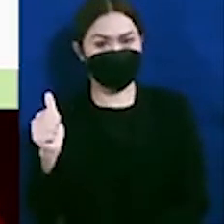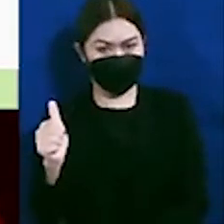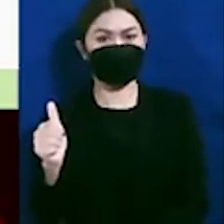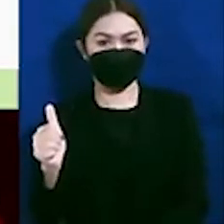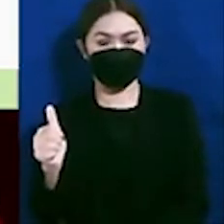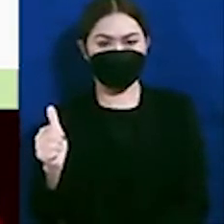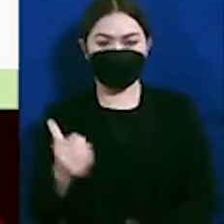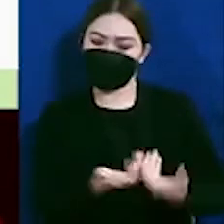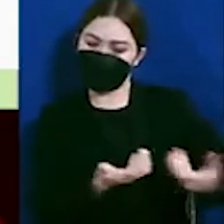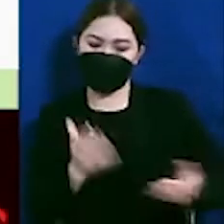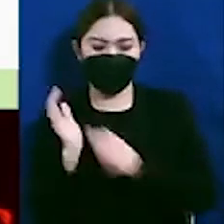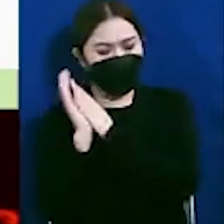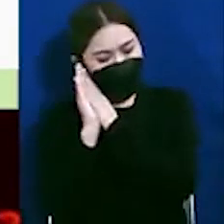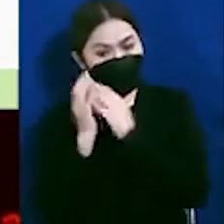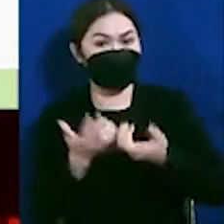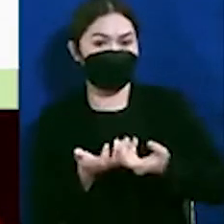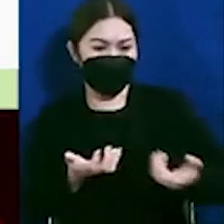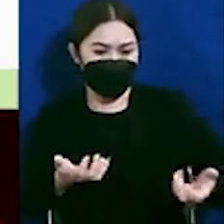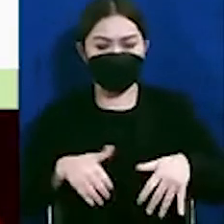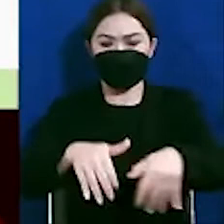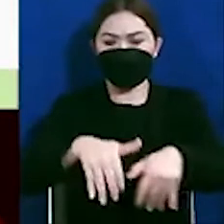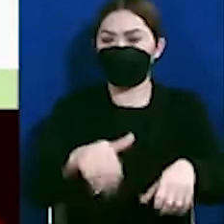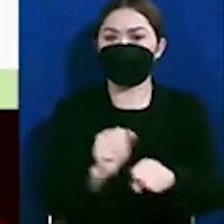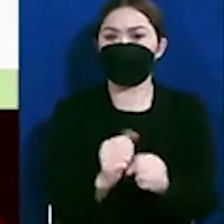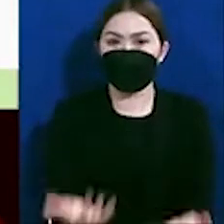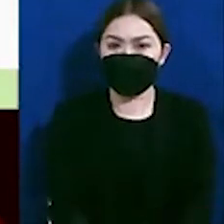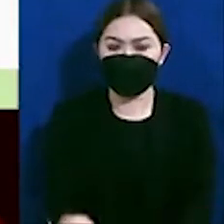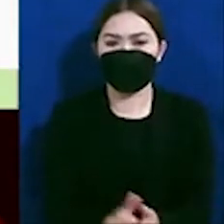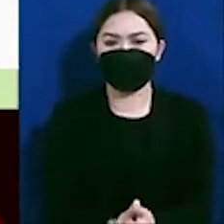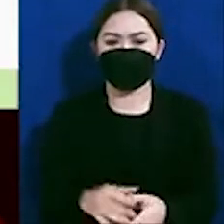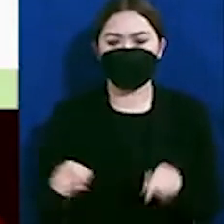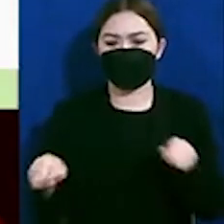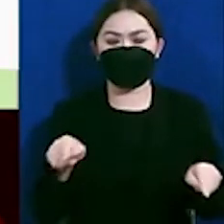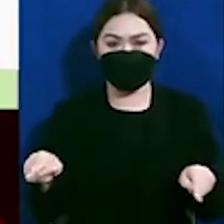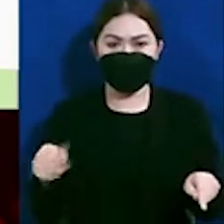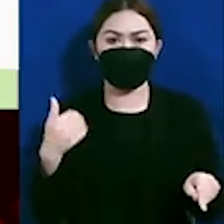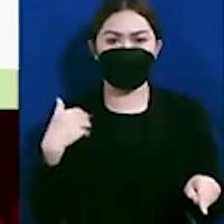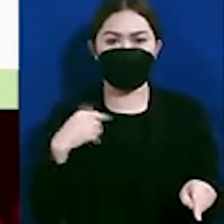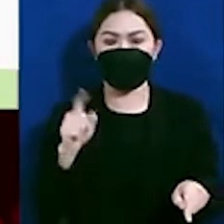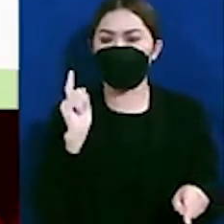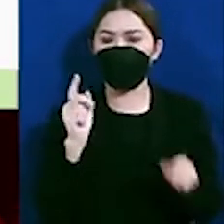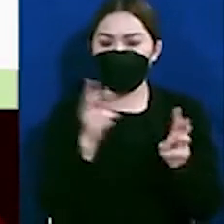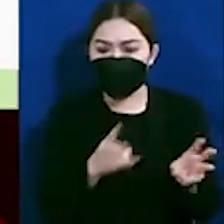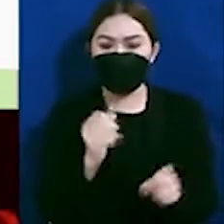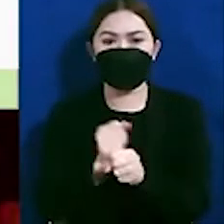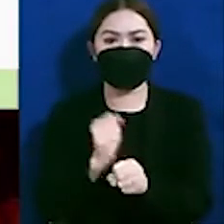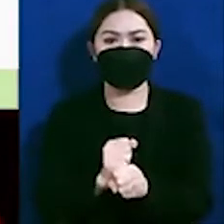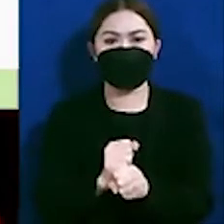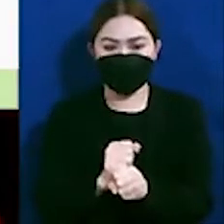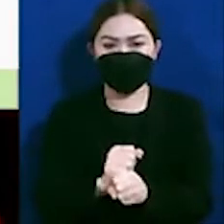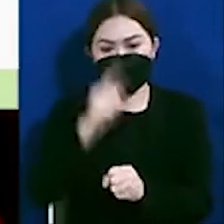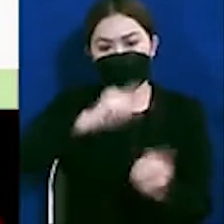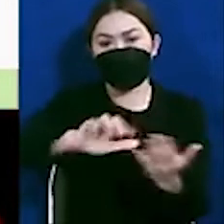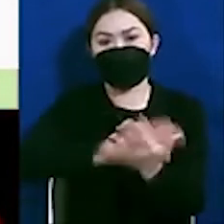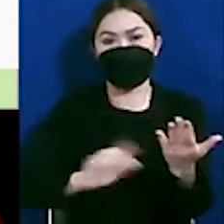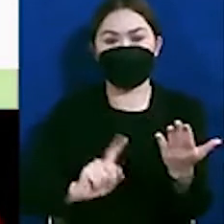นะครับถ้าเป็นคอมมิวนิตี้นี่ตอนนี้จะกินข้าง Homeทั้งคอมพิวเตอร์พี่เราใช้หลักการเดิมจุดแข่งของประเทศไทยนะ